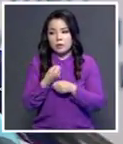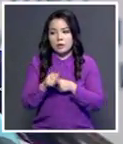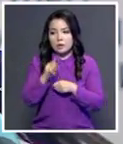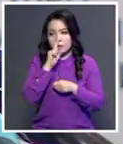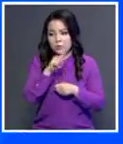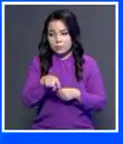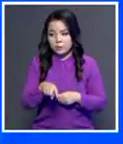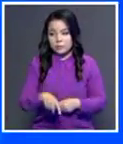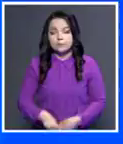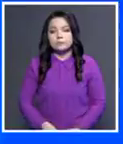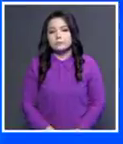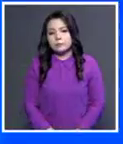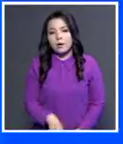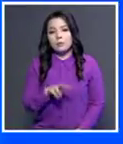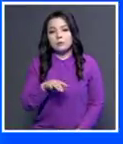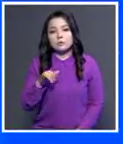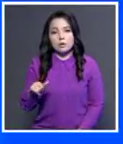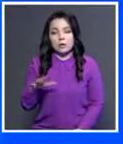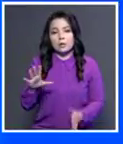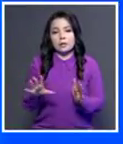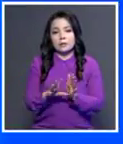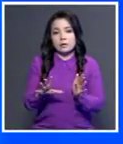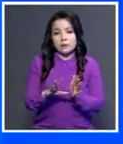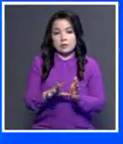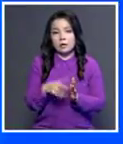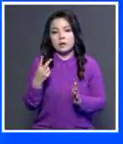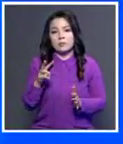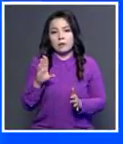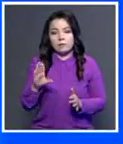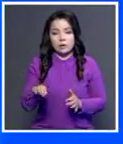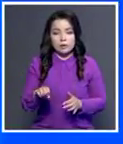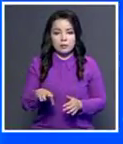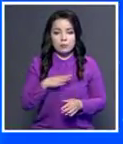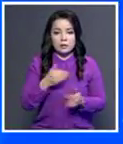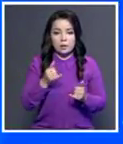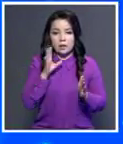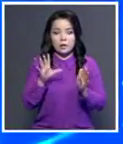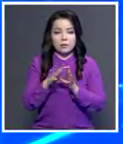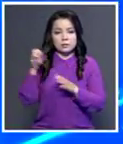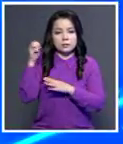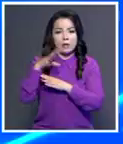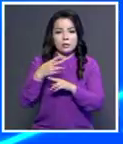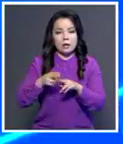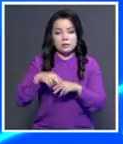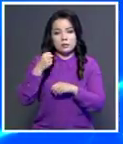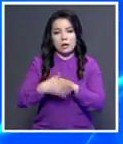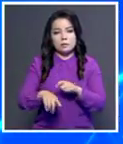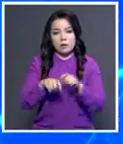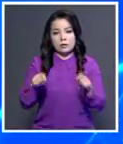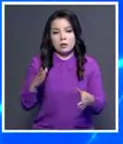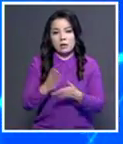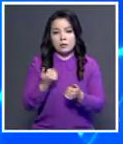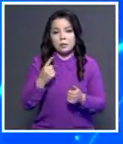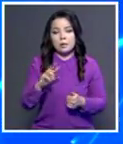қинамайды. Маңғыстауда қуаттылығы 2 мегаватты күн электр станциясы іске қосылды. Жобаға 1 миллиард 200 миллион